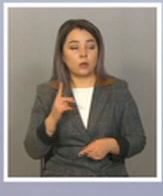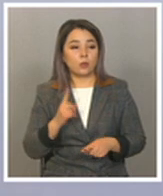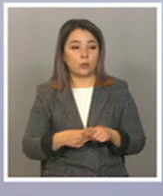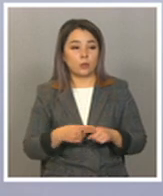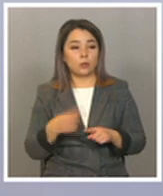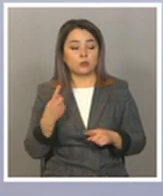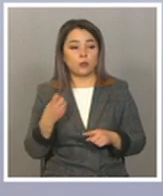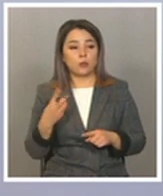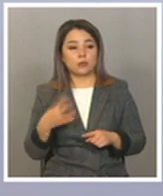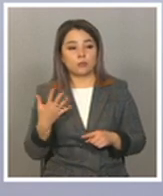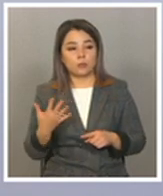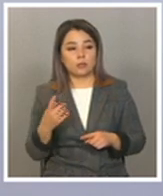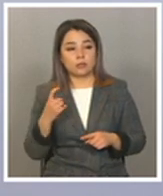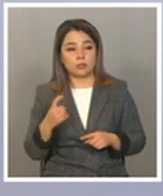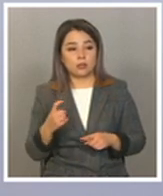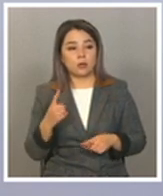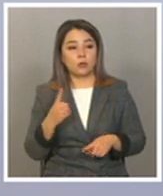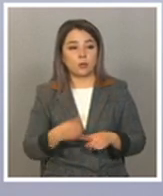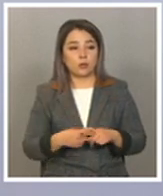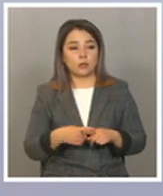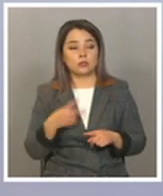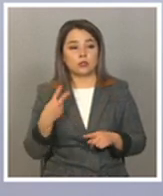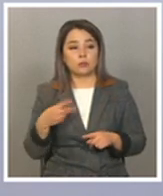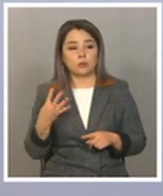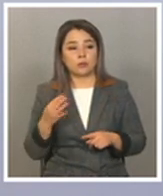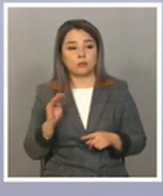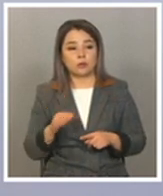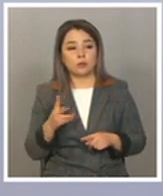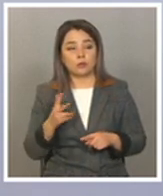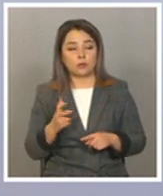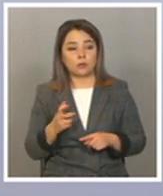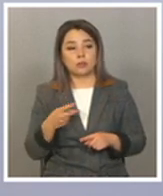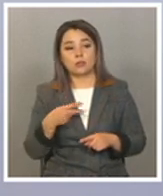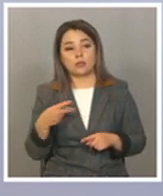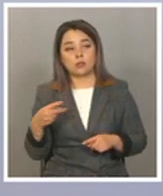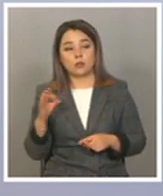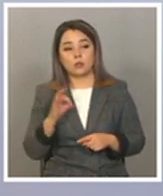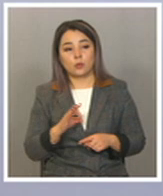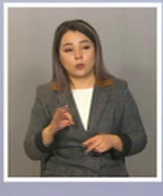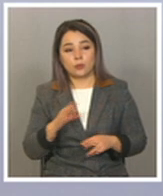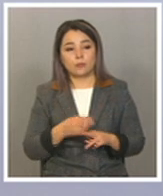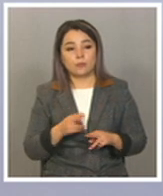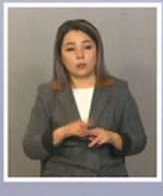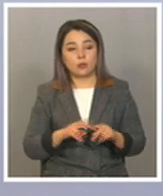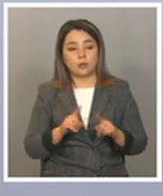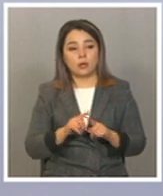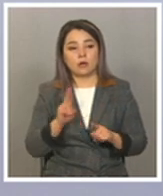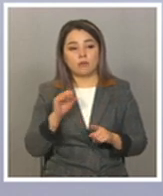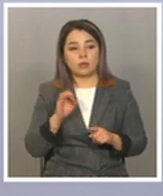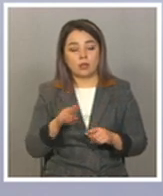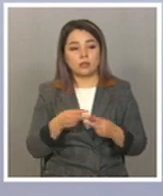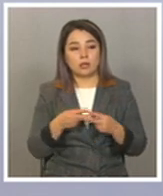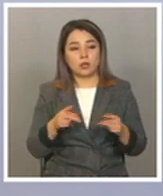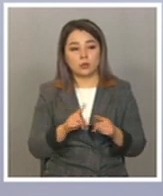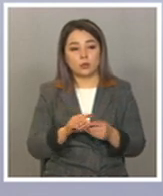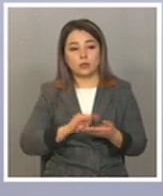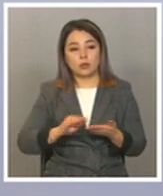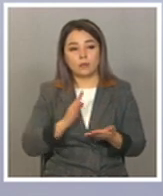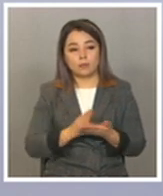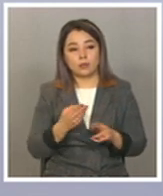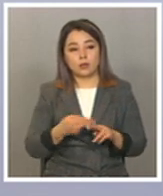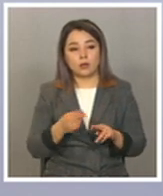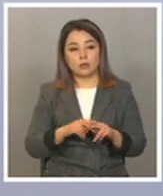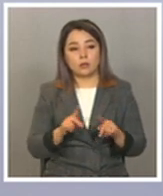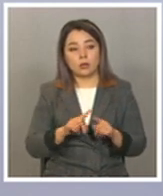қосылған 135x қосылған 24300 тең 0-ге. Осындай квадрат теңдеу шықты. Енді бұл квадрат